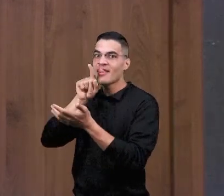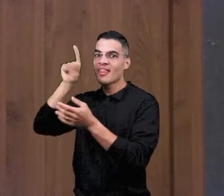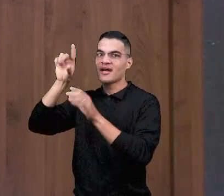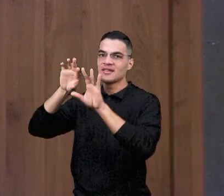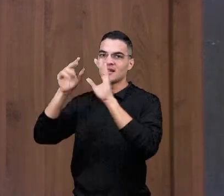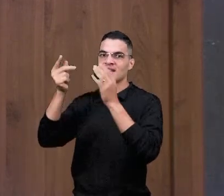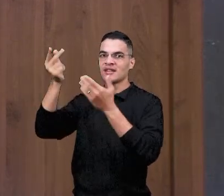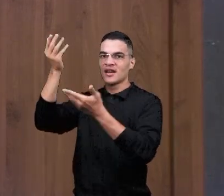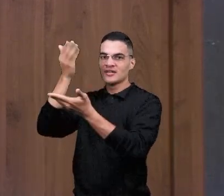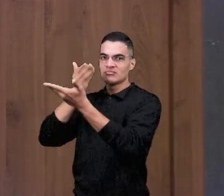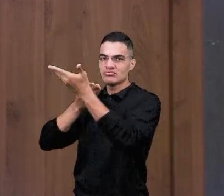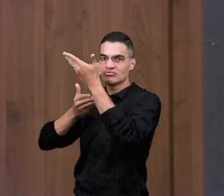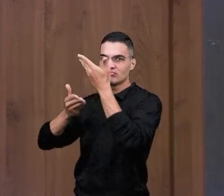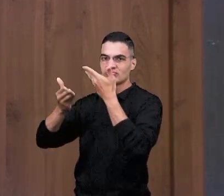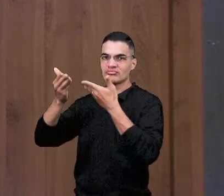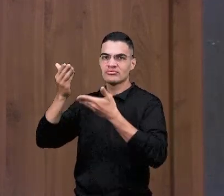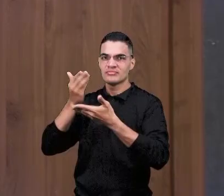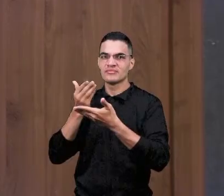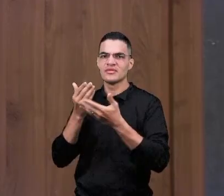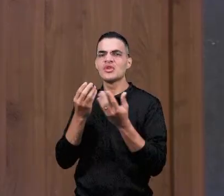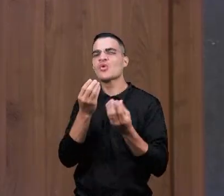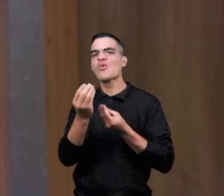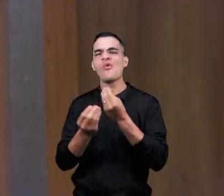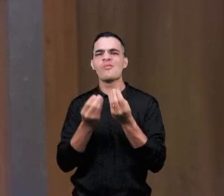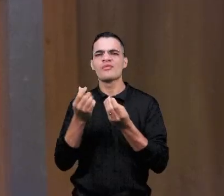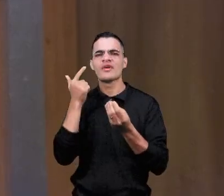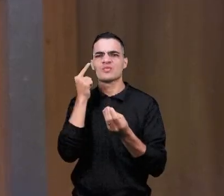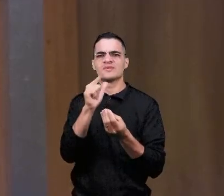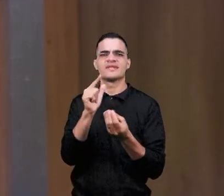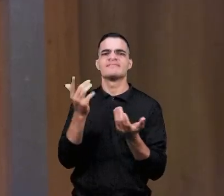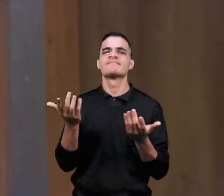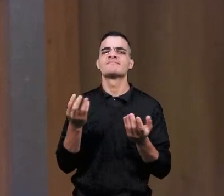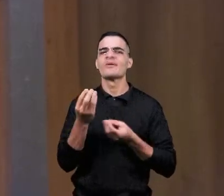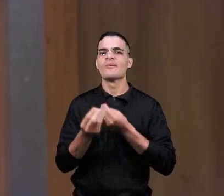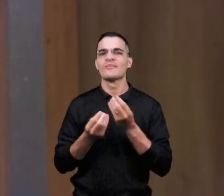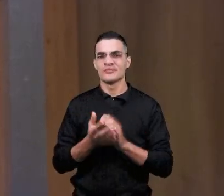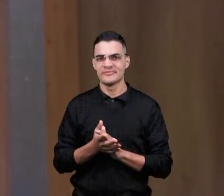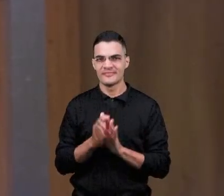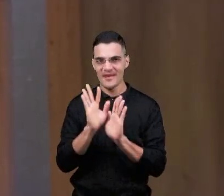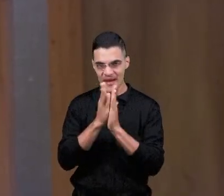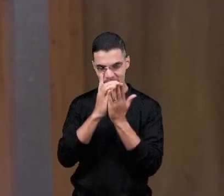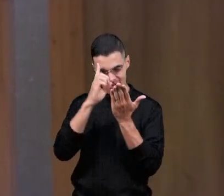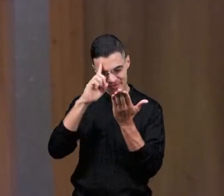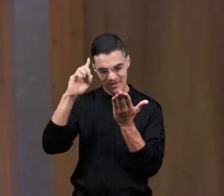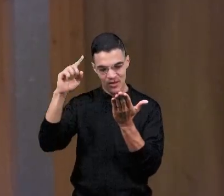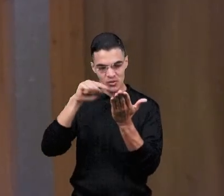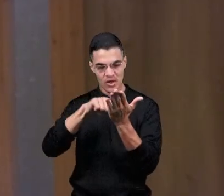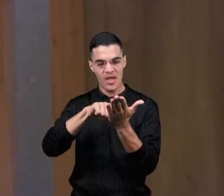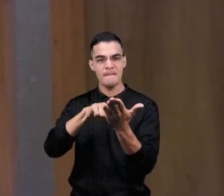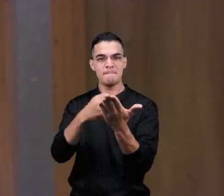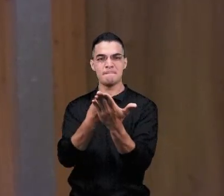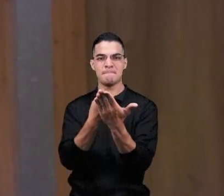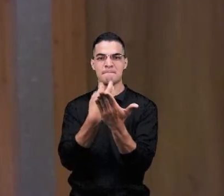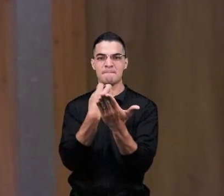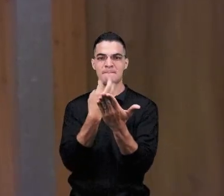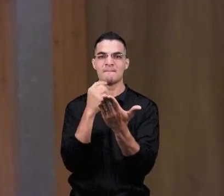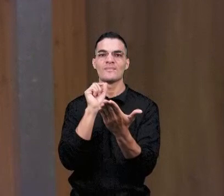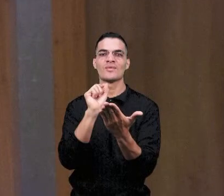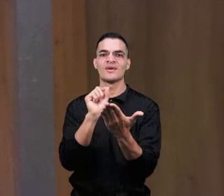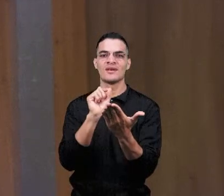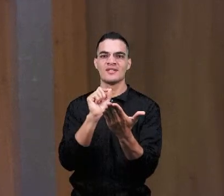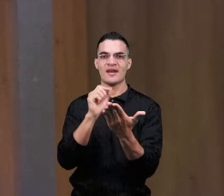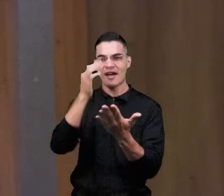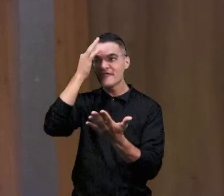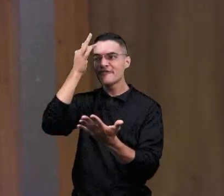Seigneur Jésus pour nous. Et comment nous pouvons avoir cela? La Bible nous enseigne que la foi vient d'entendre